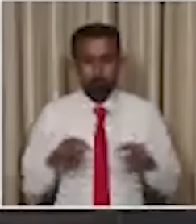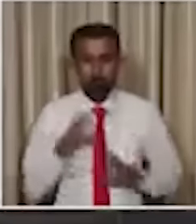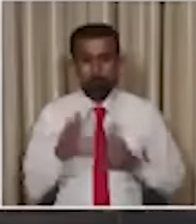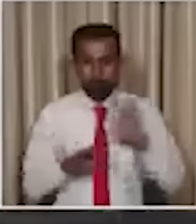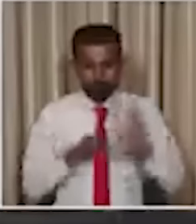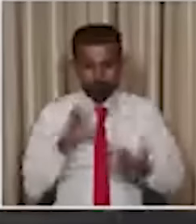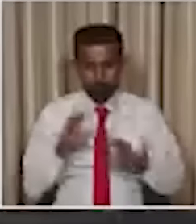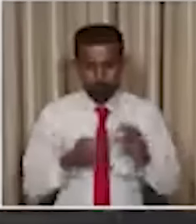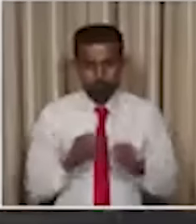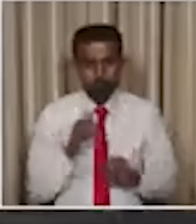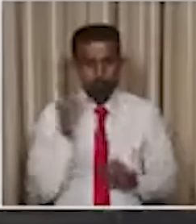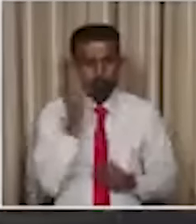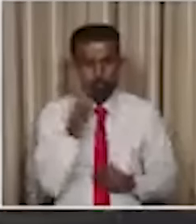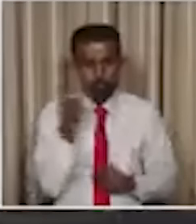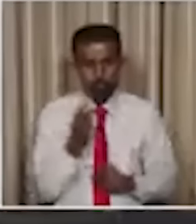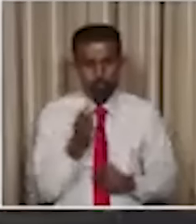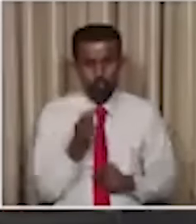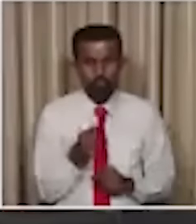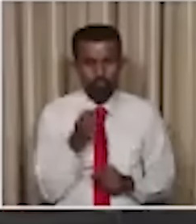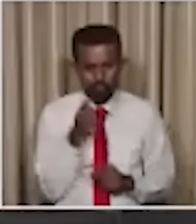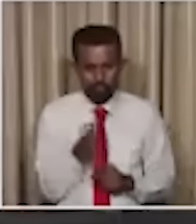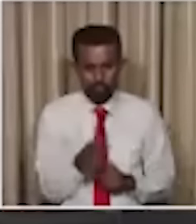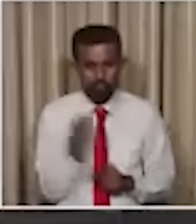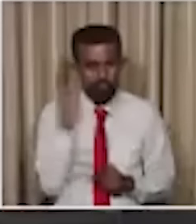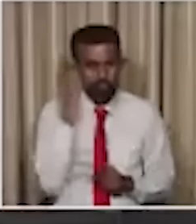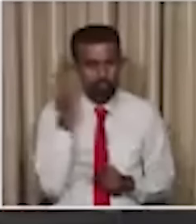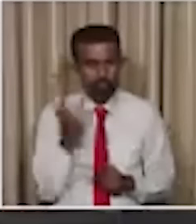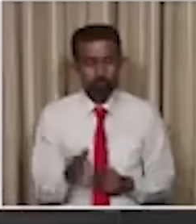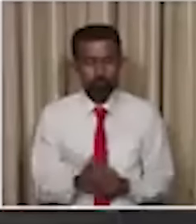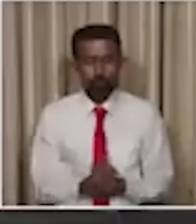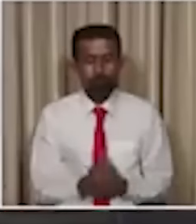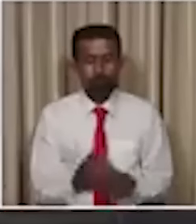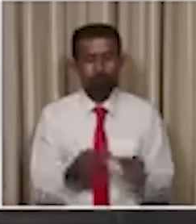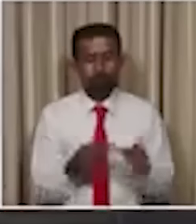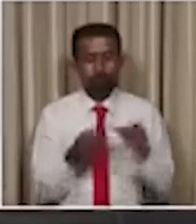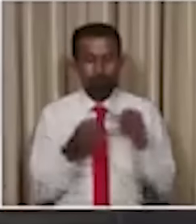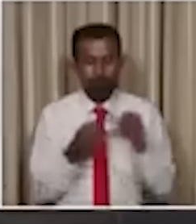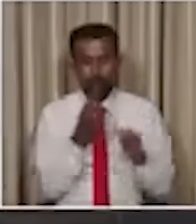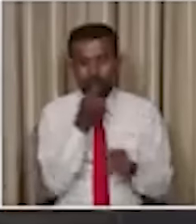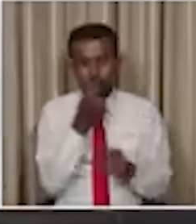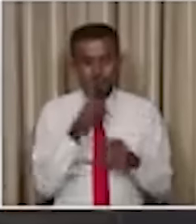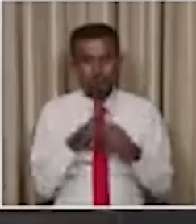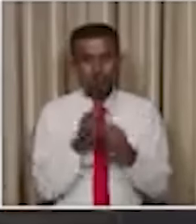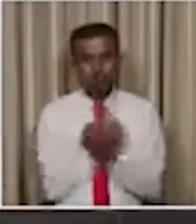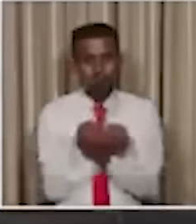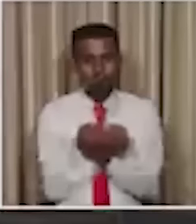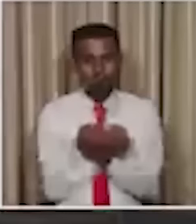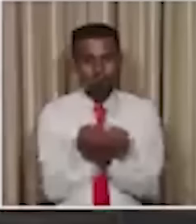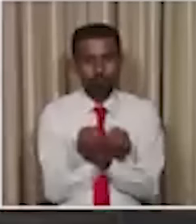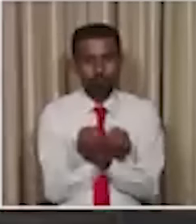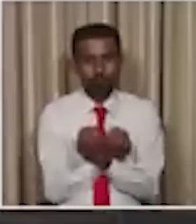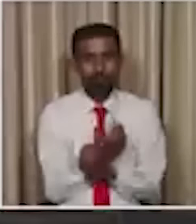තොරතුරු සොයා ගැනීම පවතින්නේද යන්න විමසා ඇත. එයට පිළිතුරු ඔස්ට්‍රේලියන් ෆෙඩරල් පොලිස් විසින්